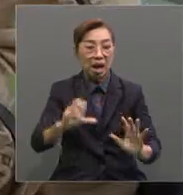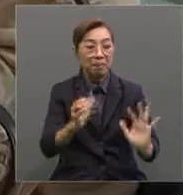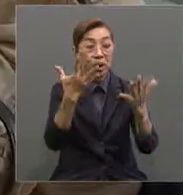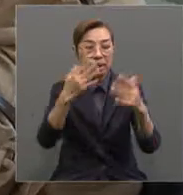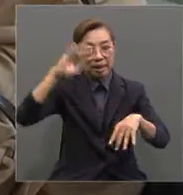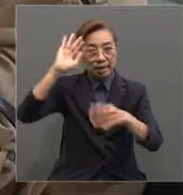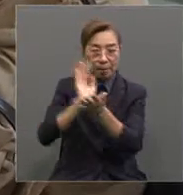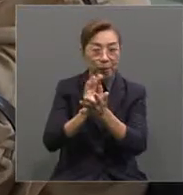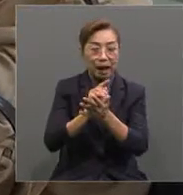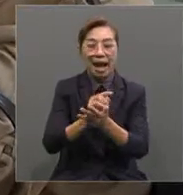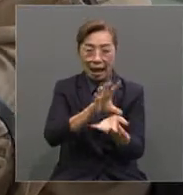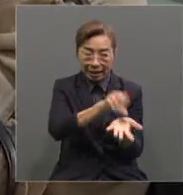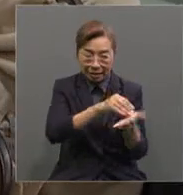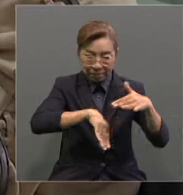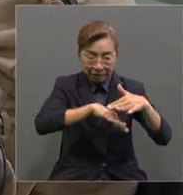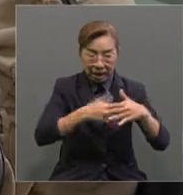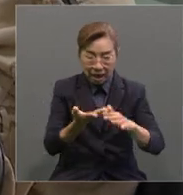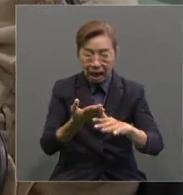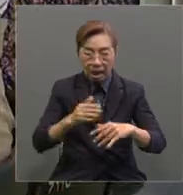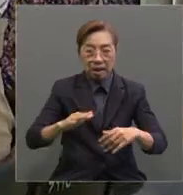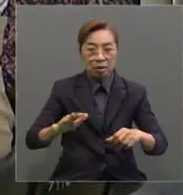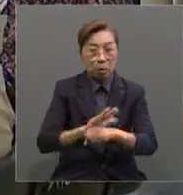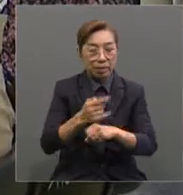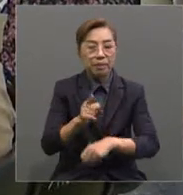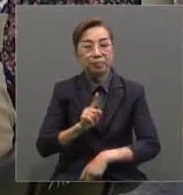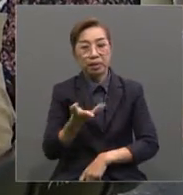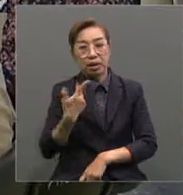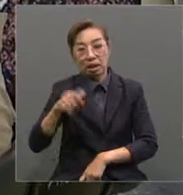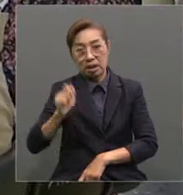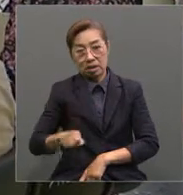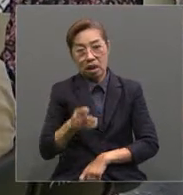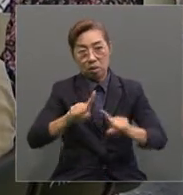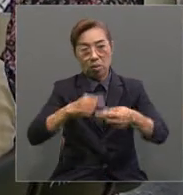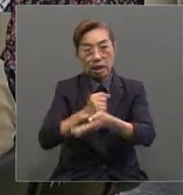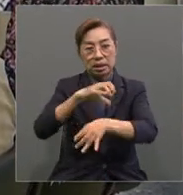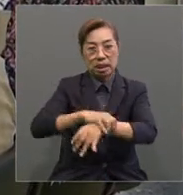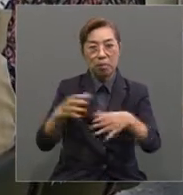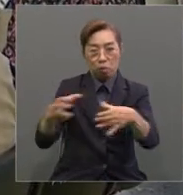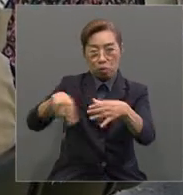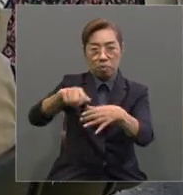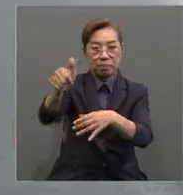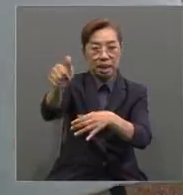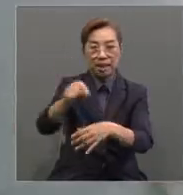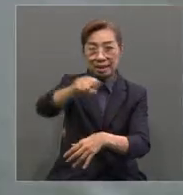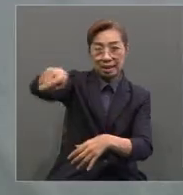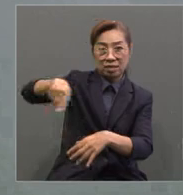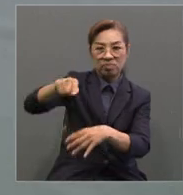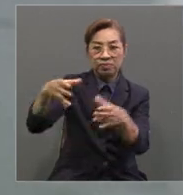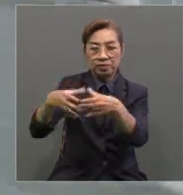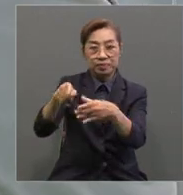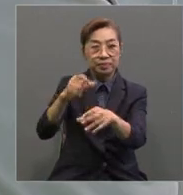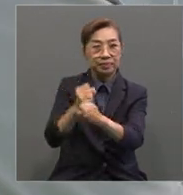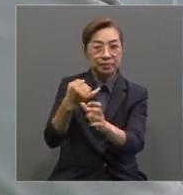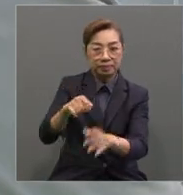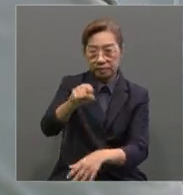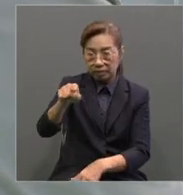หลักฐานจนสามารถค่ะขออำนาจศาลออกหมายจากผู้กระทำผิดที่เกี่ยวข้องได้หลายรายโดยพบว่ามี 1ในผู้ต้องหาของขบวนการ